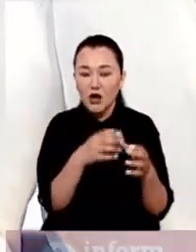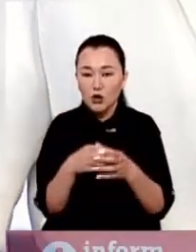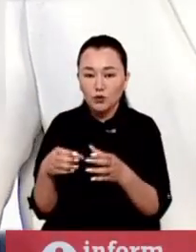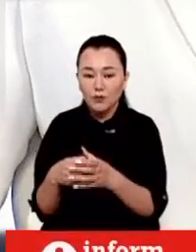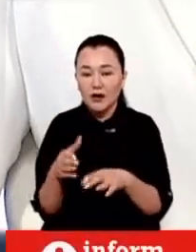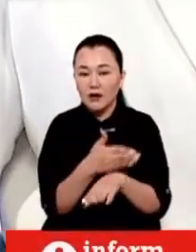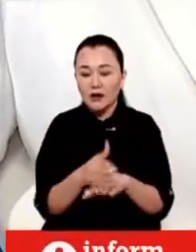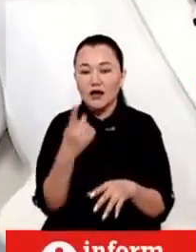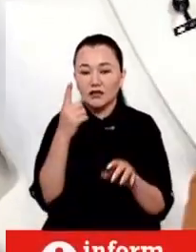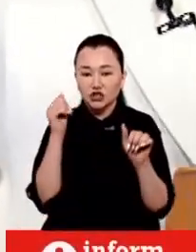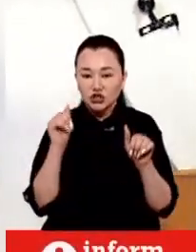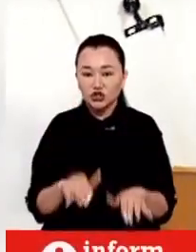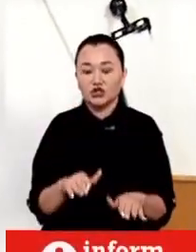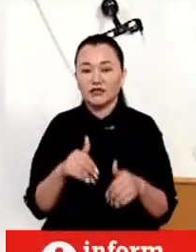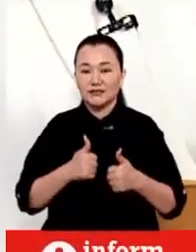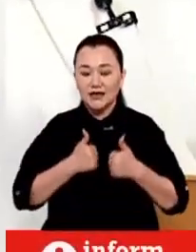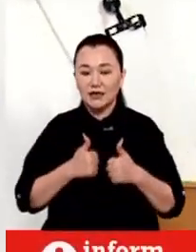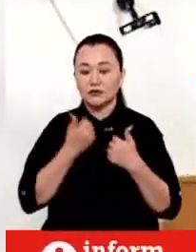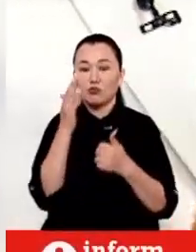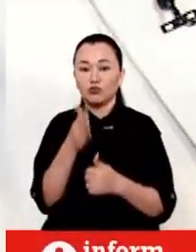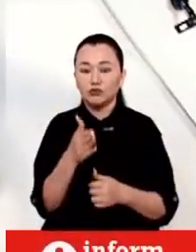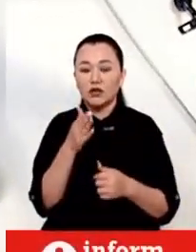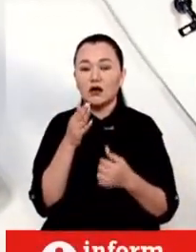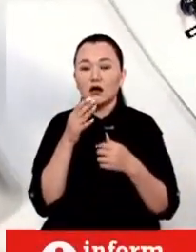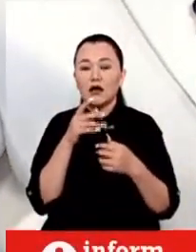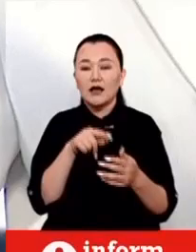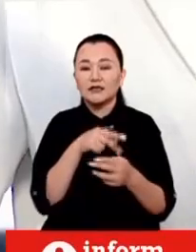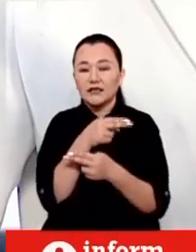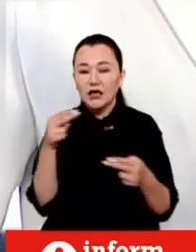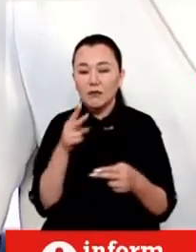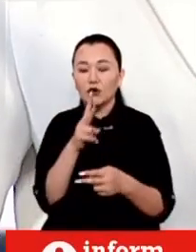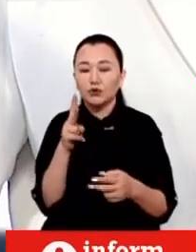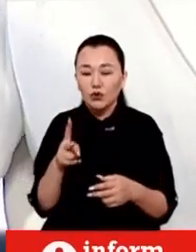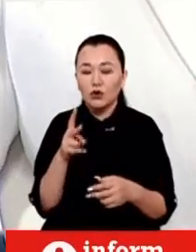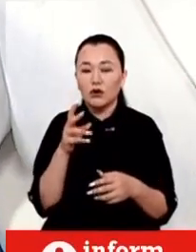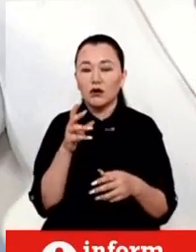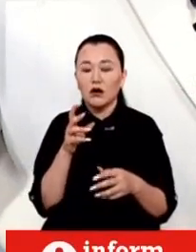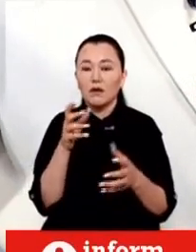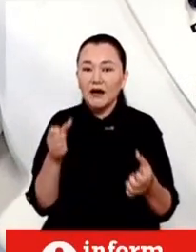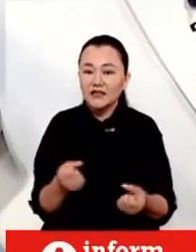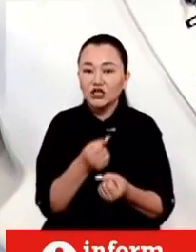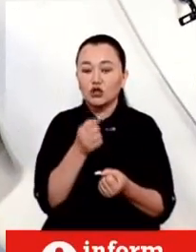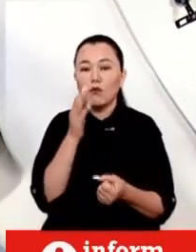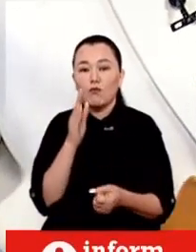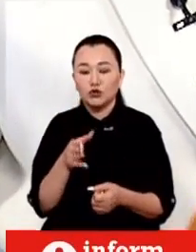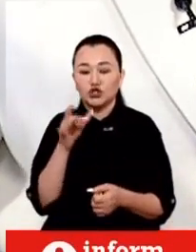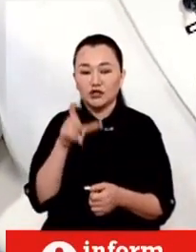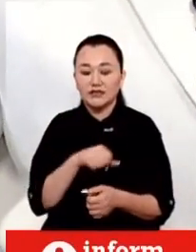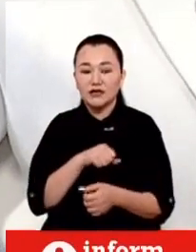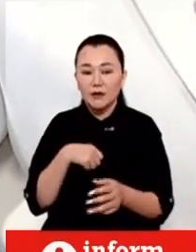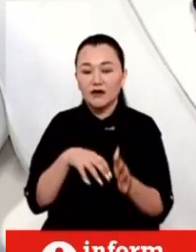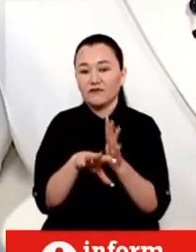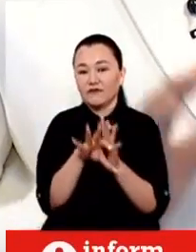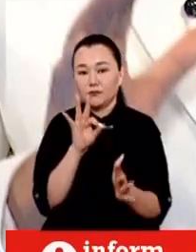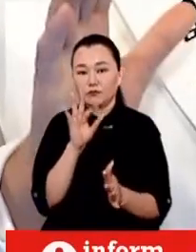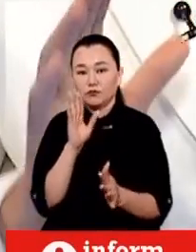бөлініп, бір шешімін шығаруға тырысады. Және қозғалған тақырыпты кімнің қолына ұстатып қолдау күтетін кейіпкер өзі таңдайтын